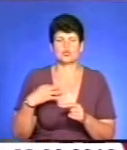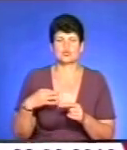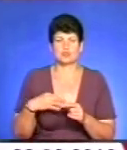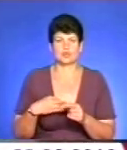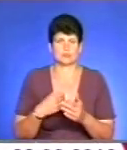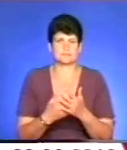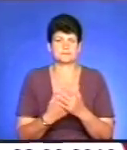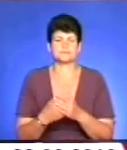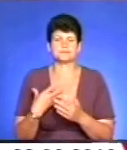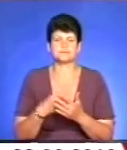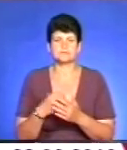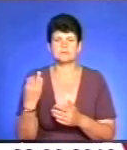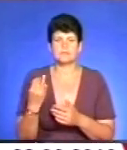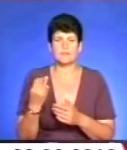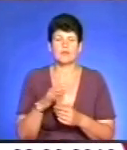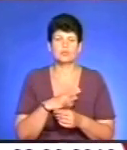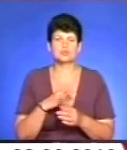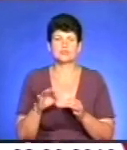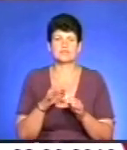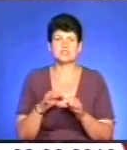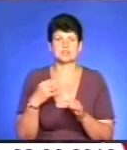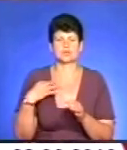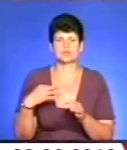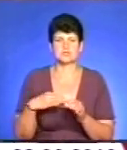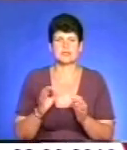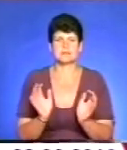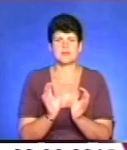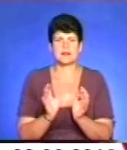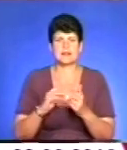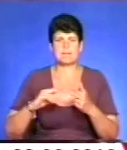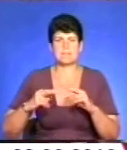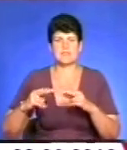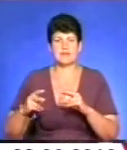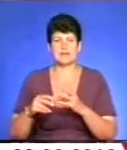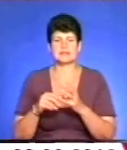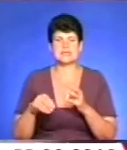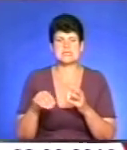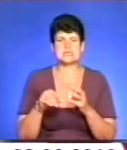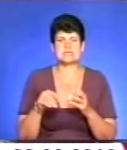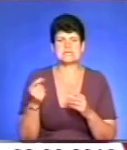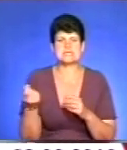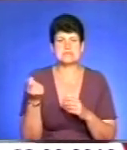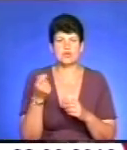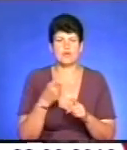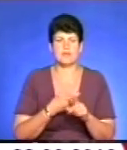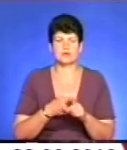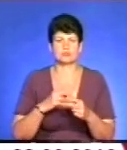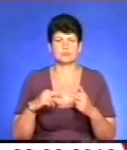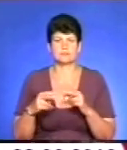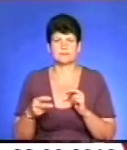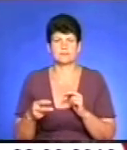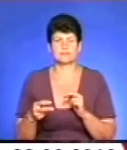що вишиті сорочки рятували цілі сім'ї. Під час голодомору їх вимінювали на зерно і картоплю.